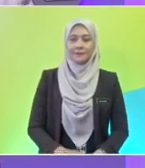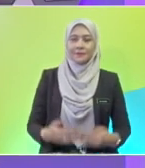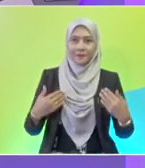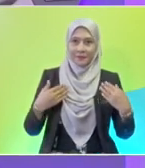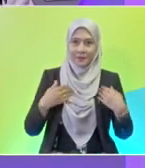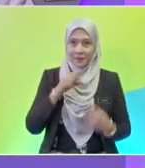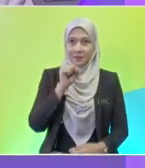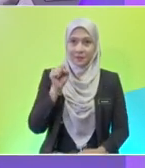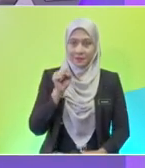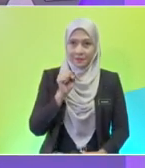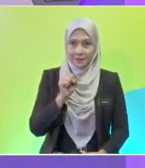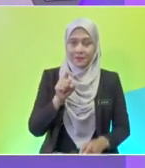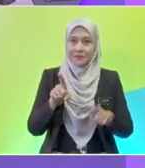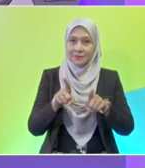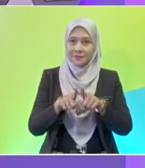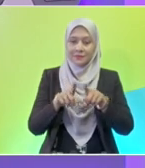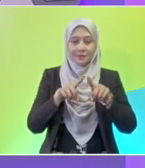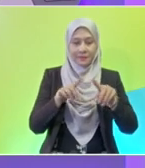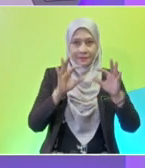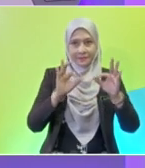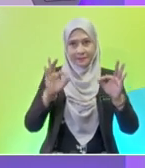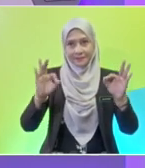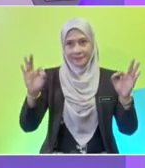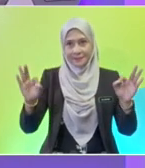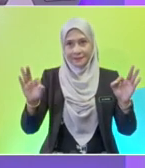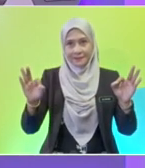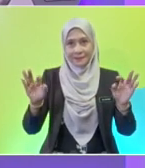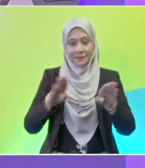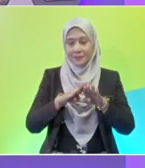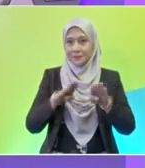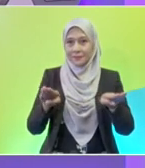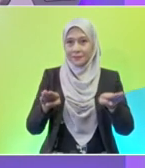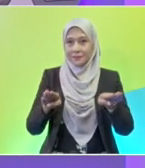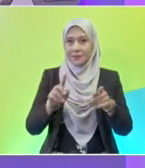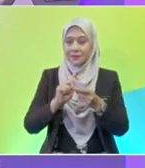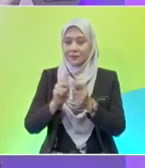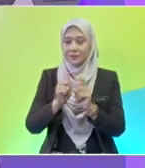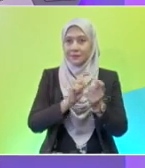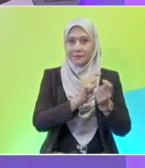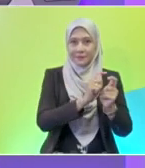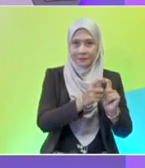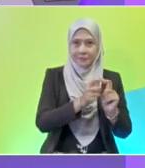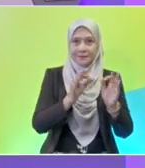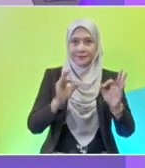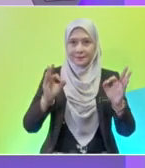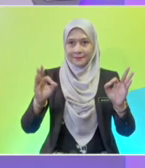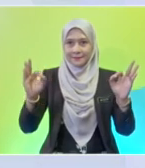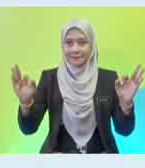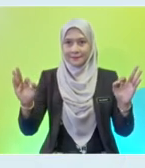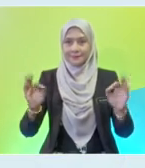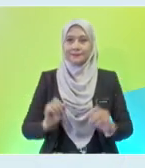Kalau sebelum ini mungkin murid-murid pernah jumpa berbunyi berapakah desain